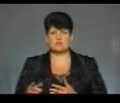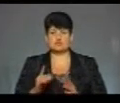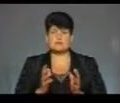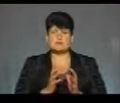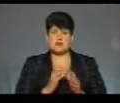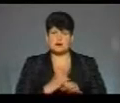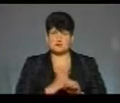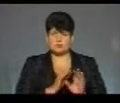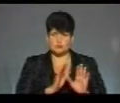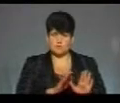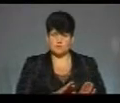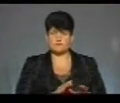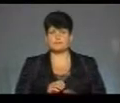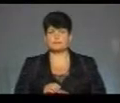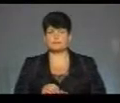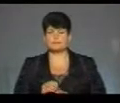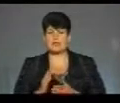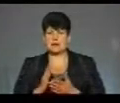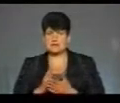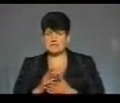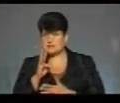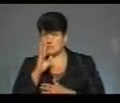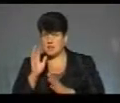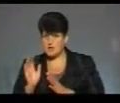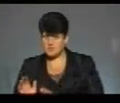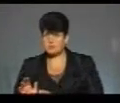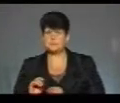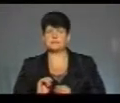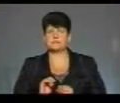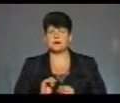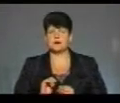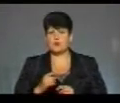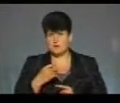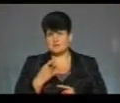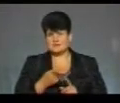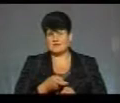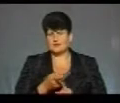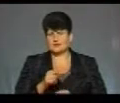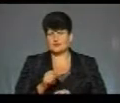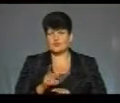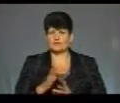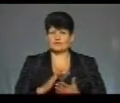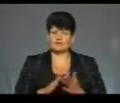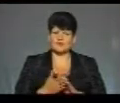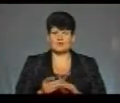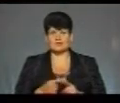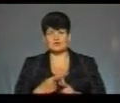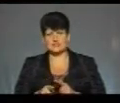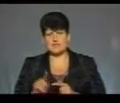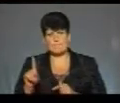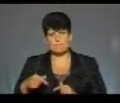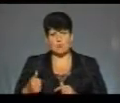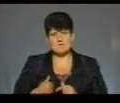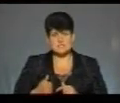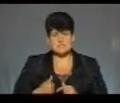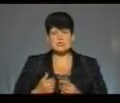зберігається місце роботи, є заробітня плата, як ви кажете, в залежності від того, чи контракт, чи мобілізований,